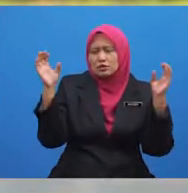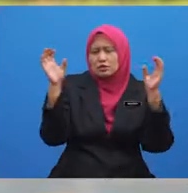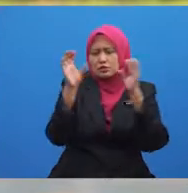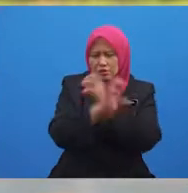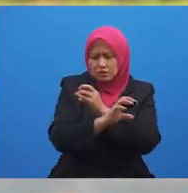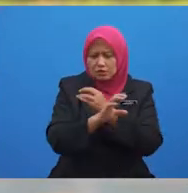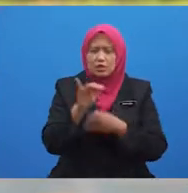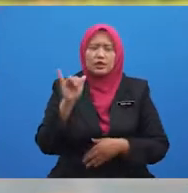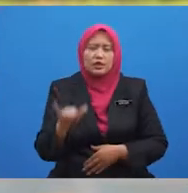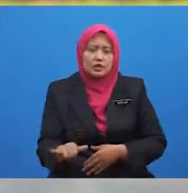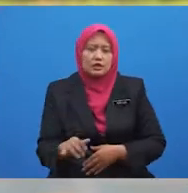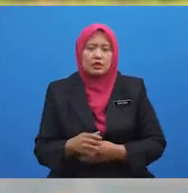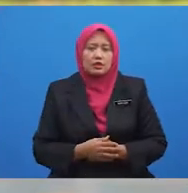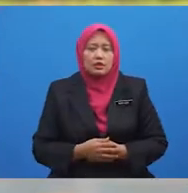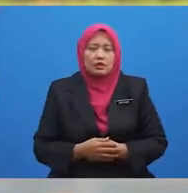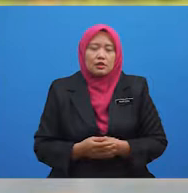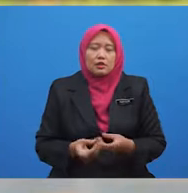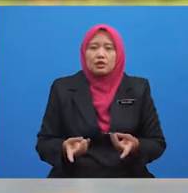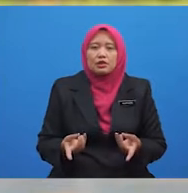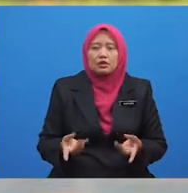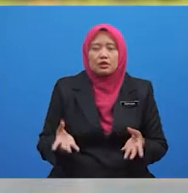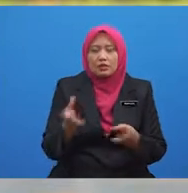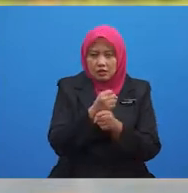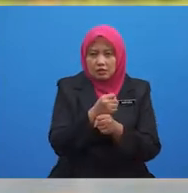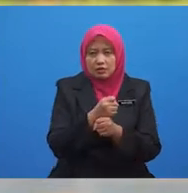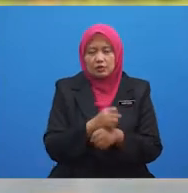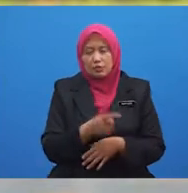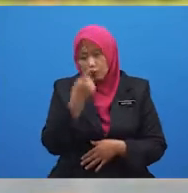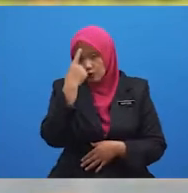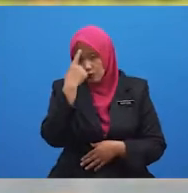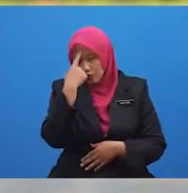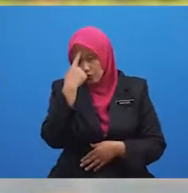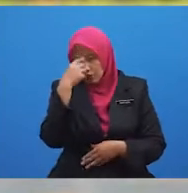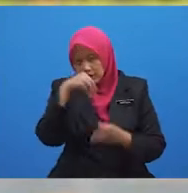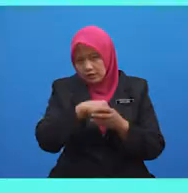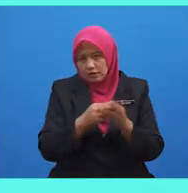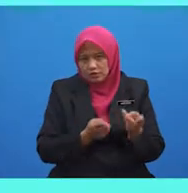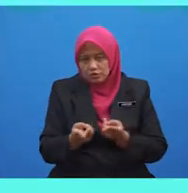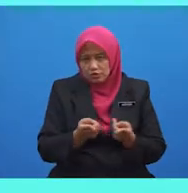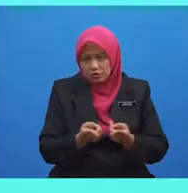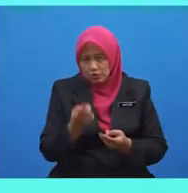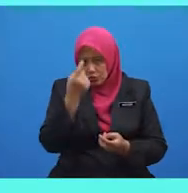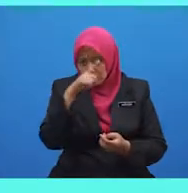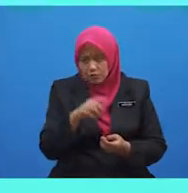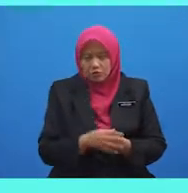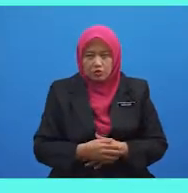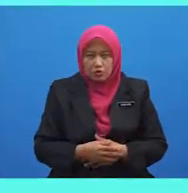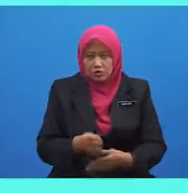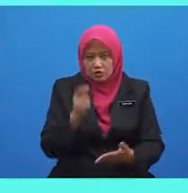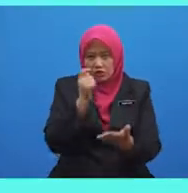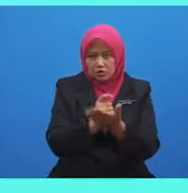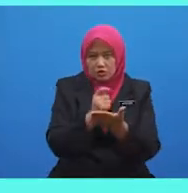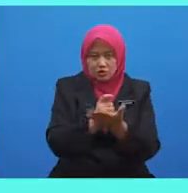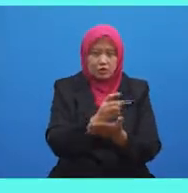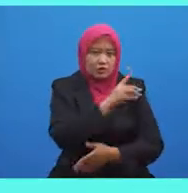dihadapi oleh Kesultanan Johor Riau dalam usaha untuk mempertahankan kedaulatannya. Antara cabaran